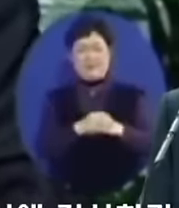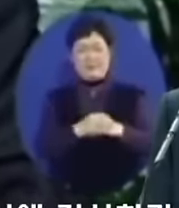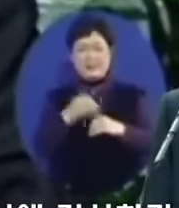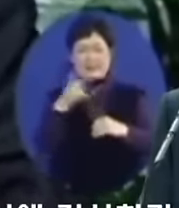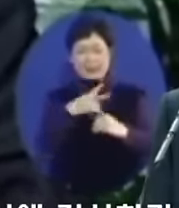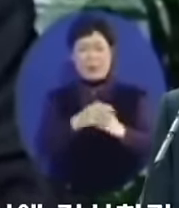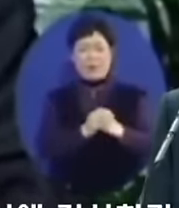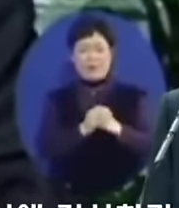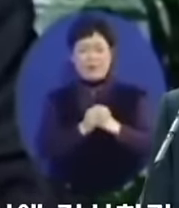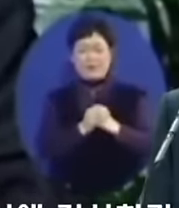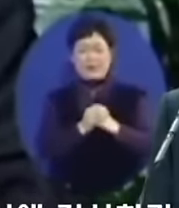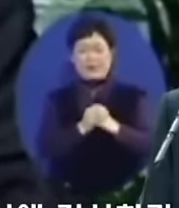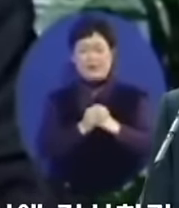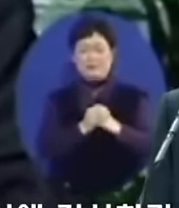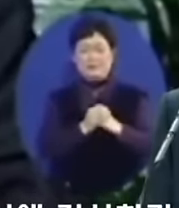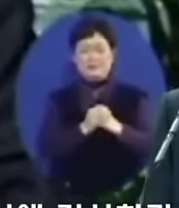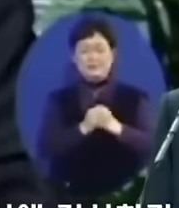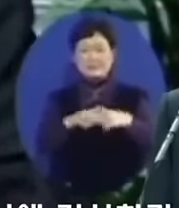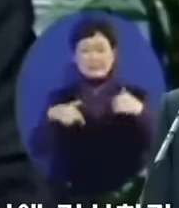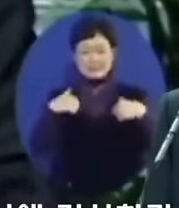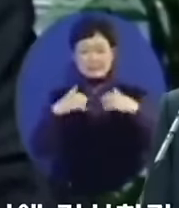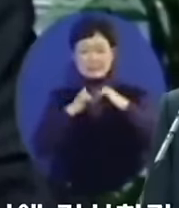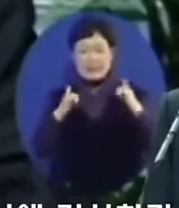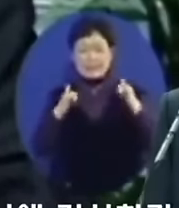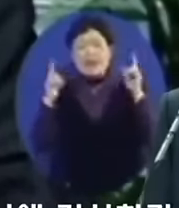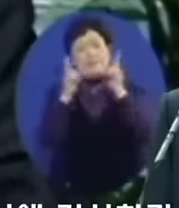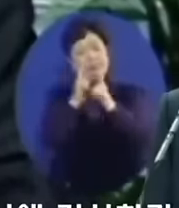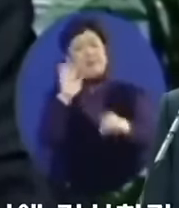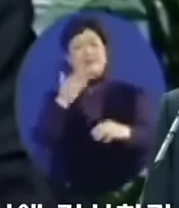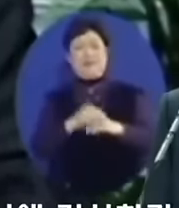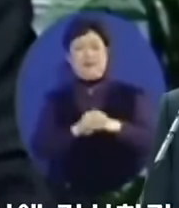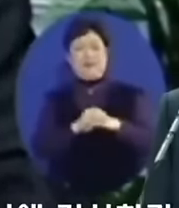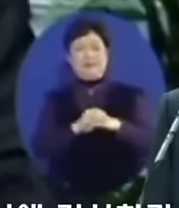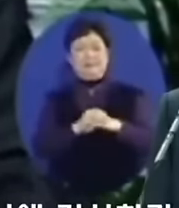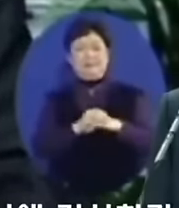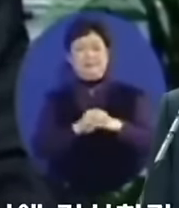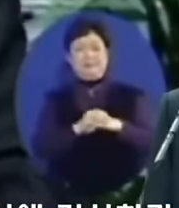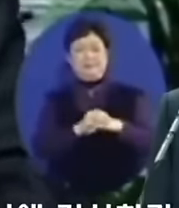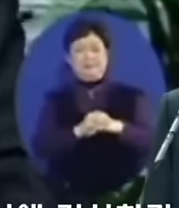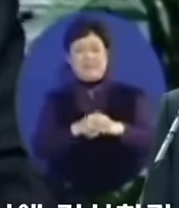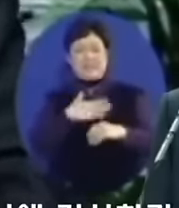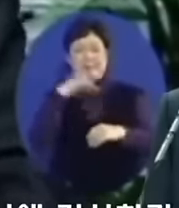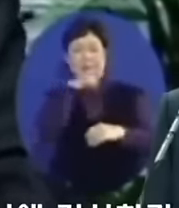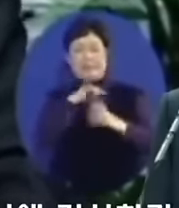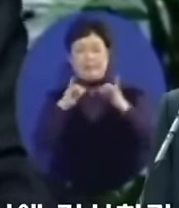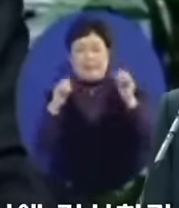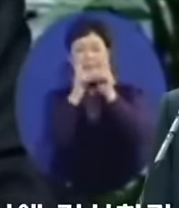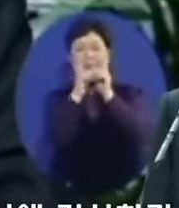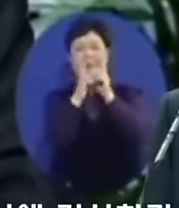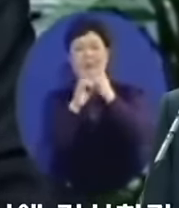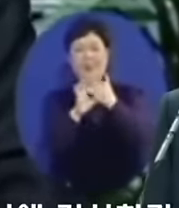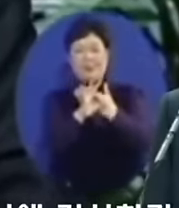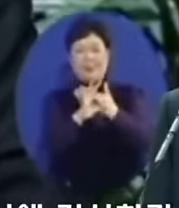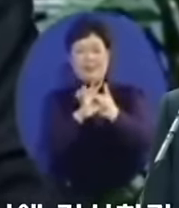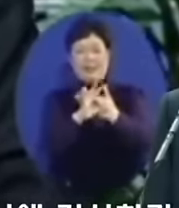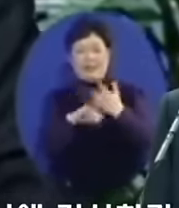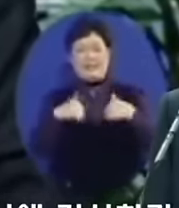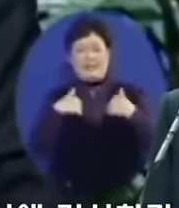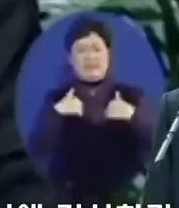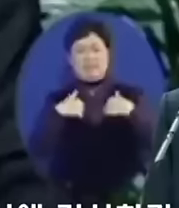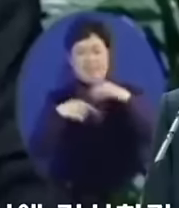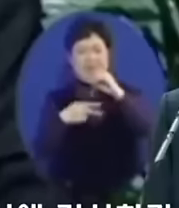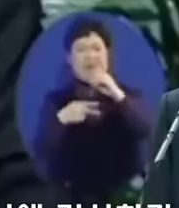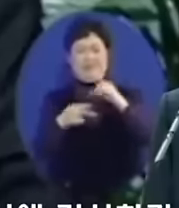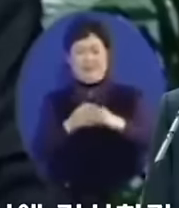그리고 기쁜 사람들과 만나야 되는 것입니다. 기분 나쁜 사람하고 만나면 기쁠 수가 없는